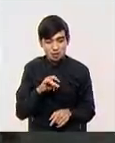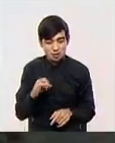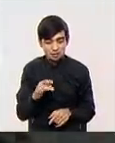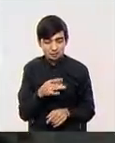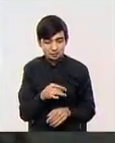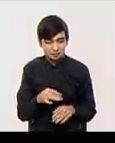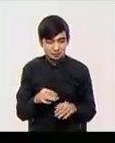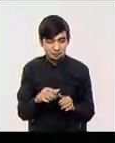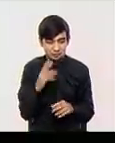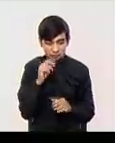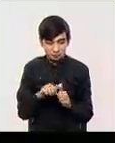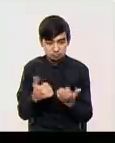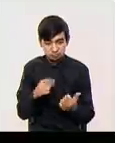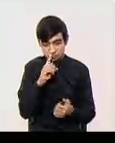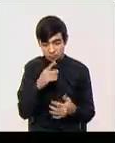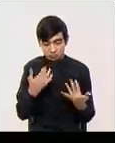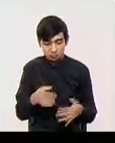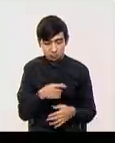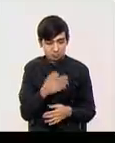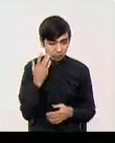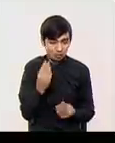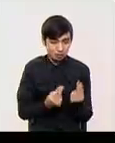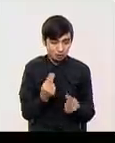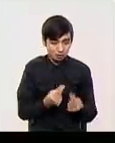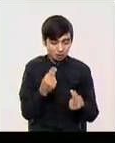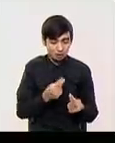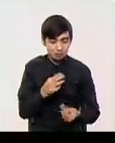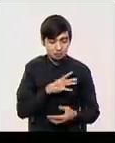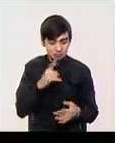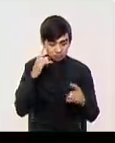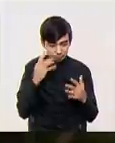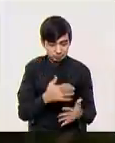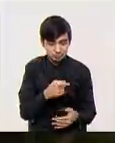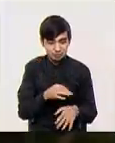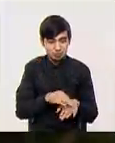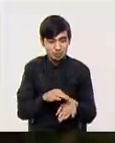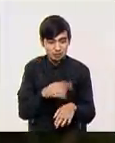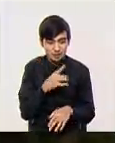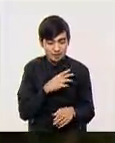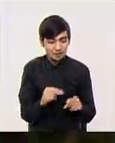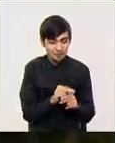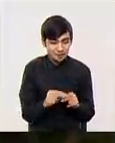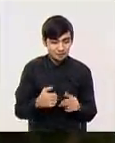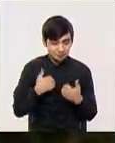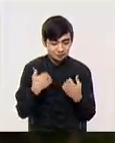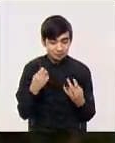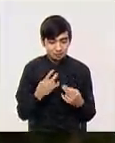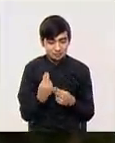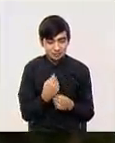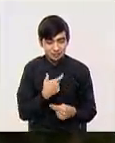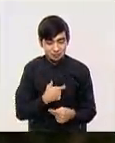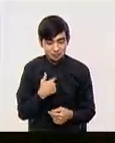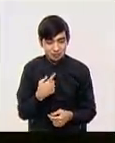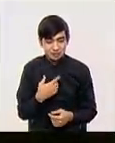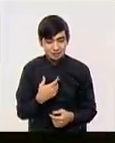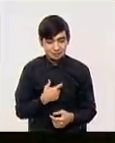жарымен ажырасып кеткеніне жылға жуықтаған. Ойынға тәуелді болып қалу ауру. Оны білген сәтте емдеуге тырысу керек. Жалғыз өзімнің